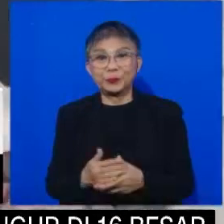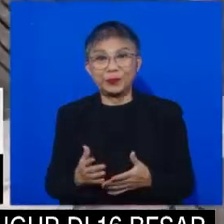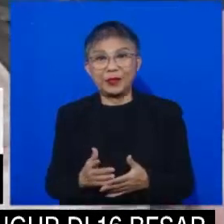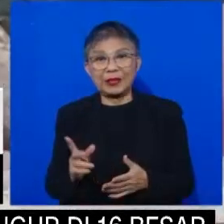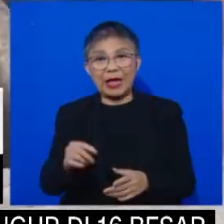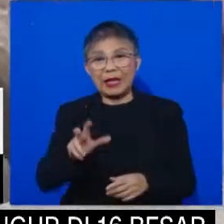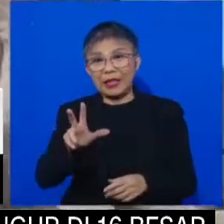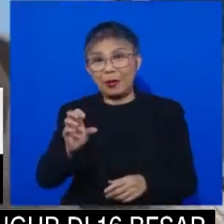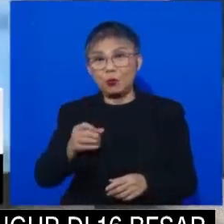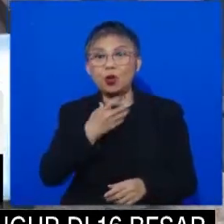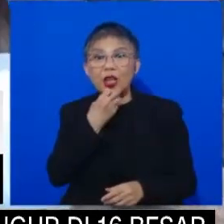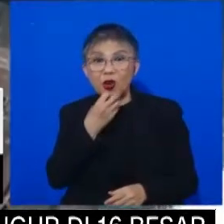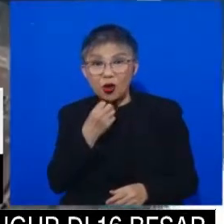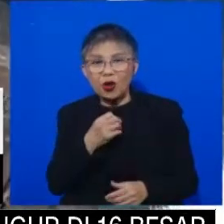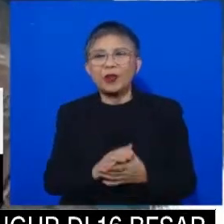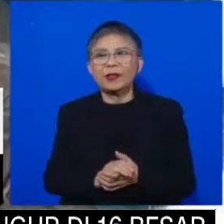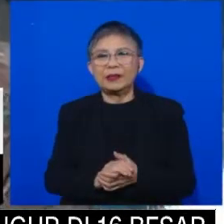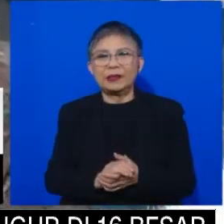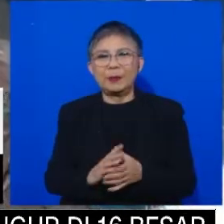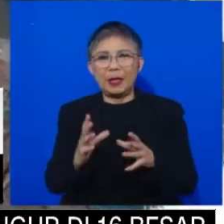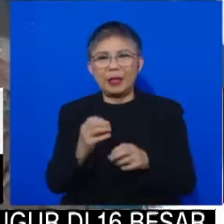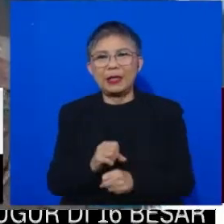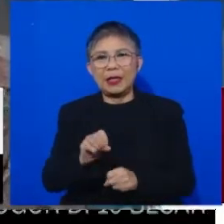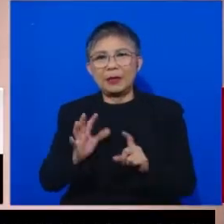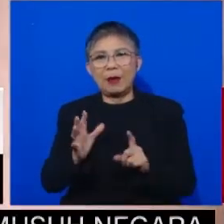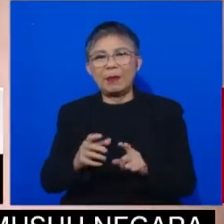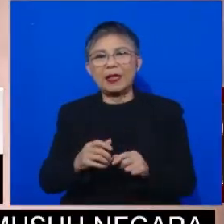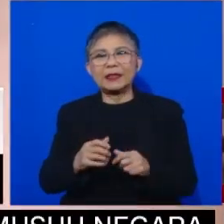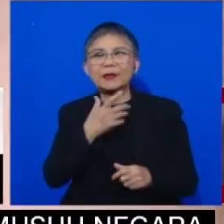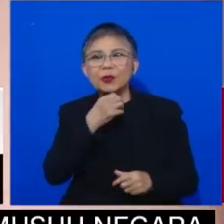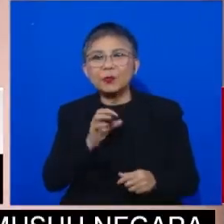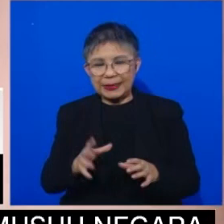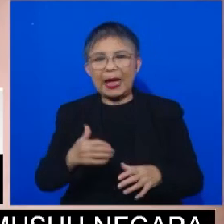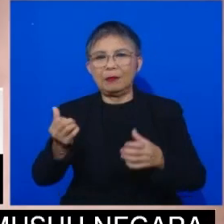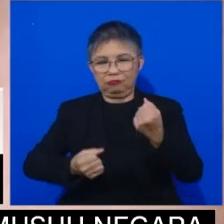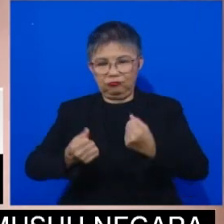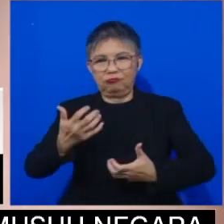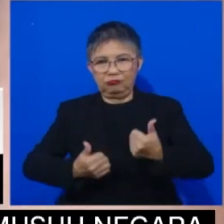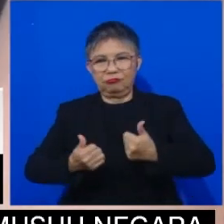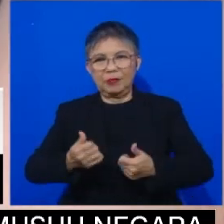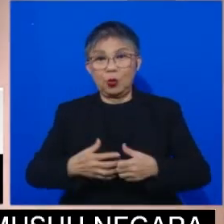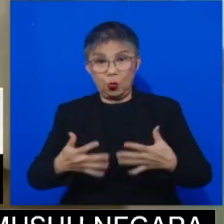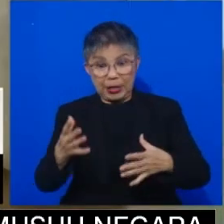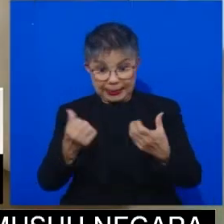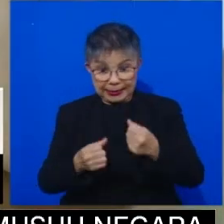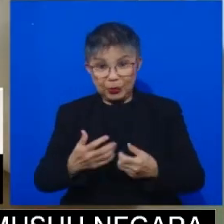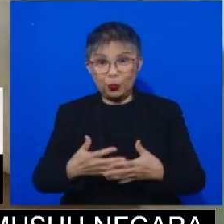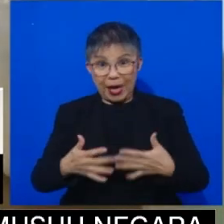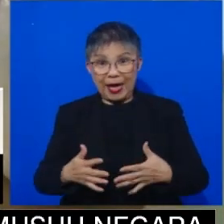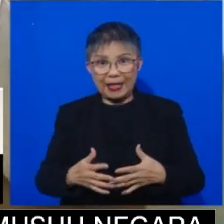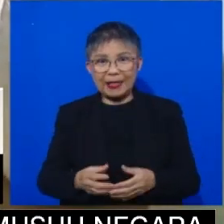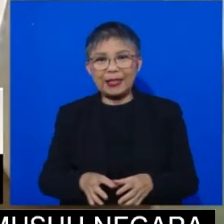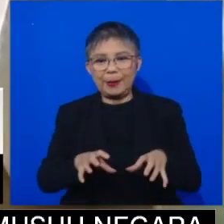Dari 30 ekor kambing Etawa itu, terdapat 15 ekor yang bisa diperah. Usai diperah, susu kambing